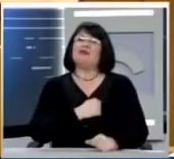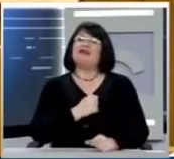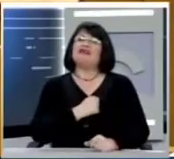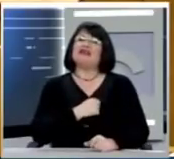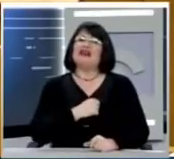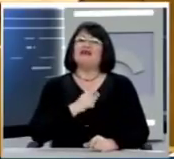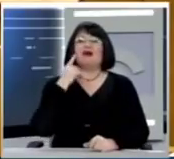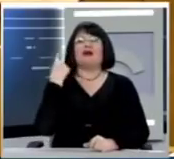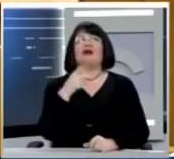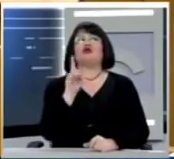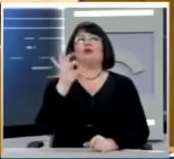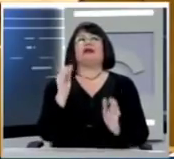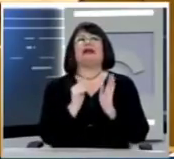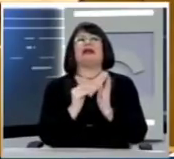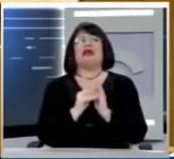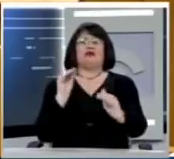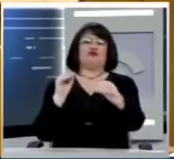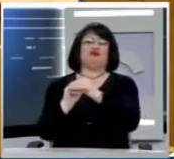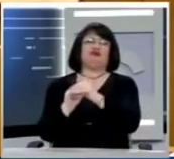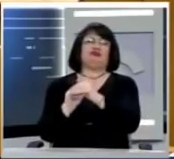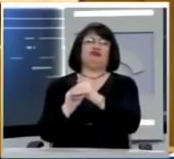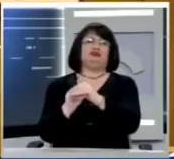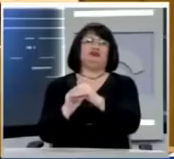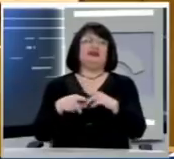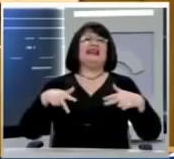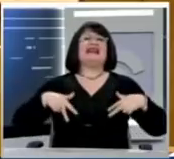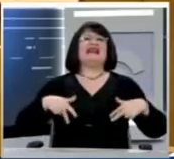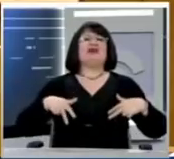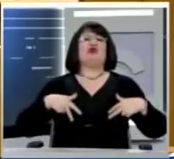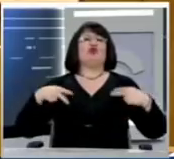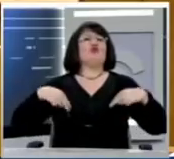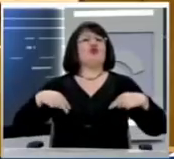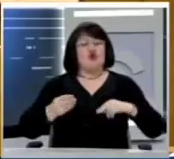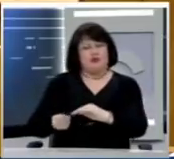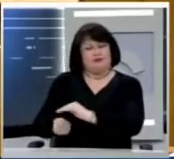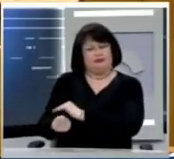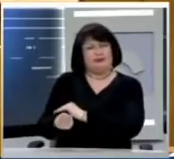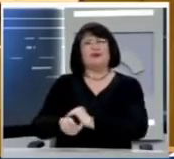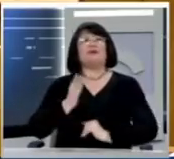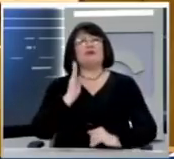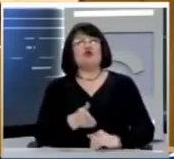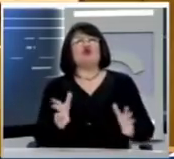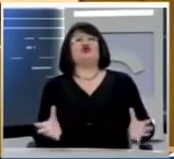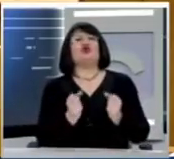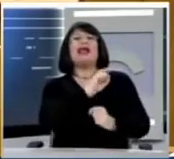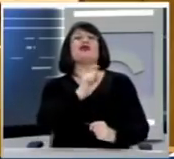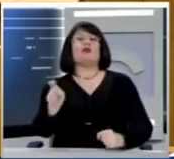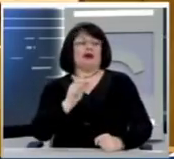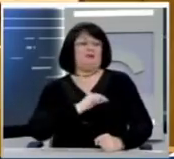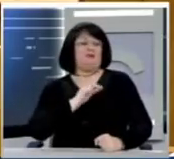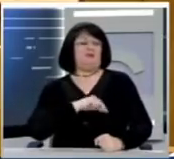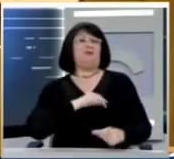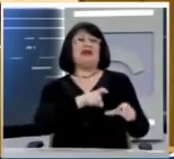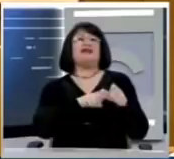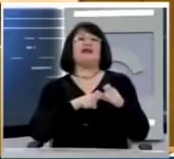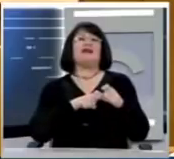επένδυση της τάξης των 150.000 ευρώ σε έναν κυβερνητικό αξιωματούχο είχε τη δυνατότητα να σώσει πολλά εκατομμύρια που